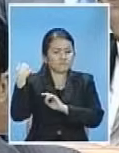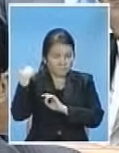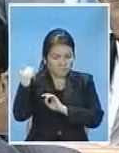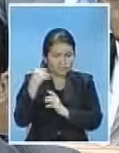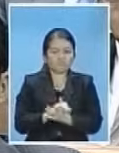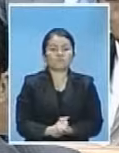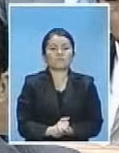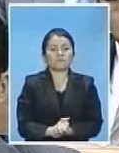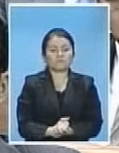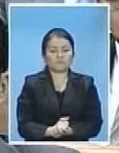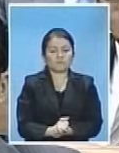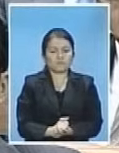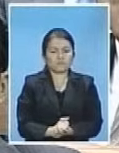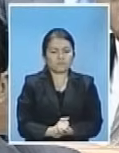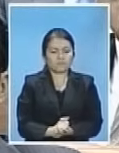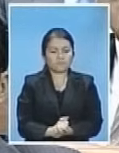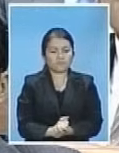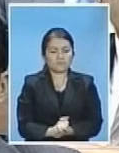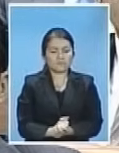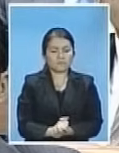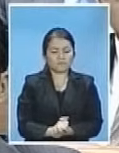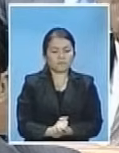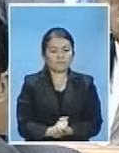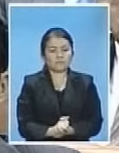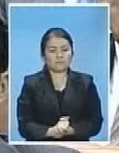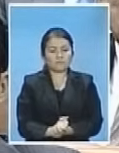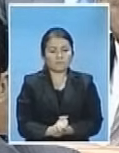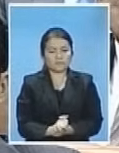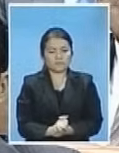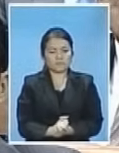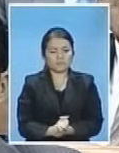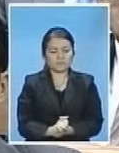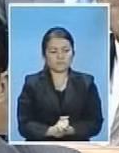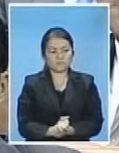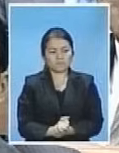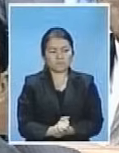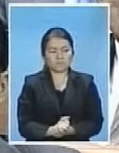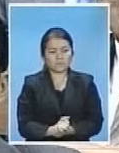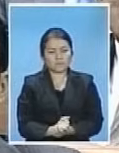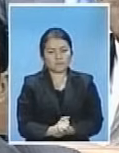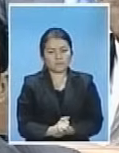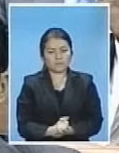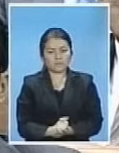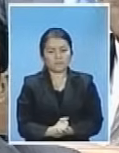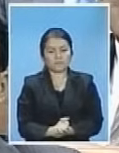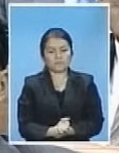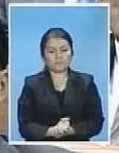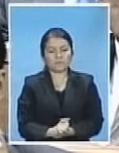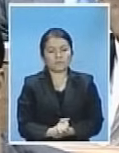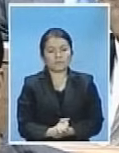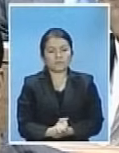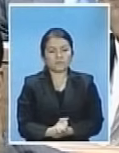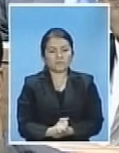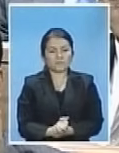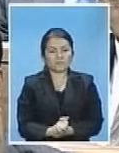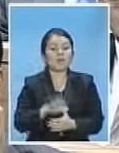สุดท้ายกับที่กราบเรียนมาทุกวันนี้ก็คือว่า นโยบายที่ท่านรัฐบาลได้แถลง